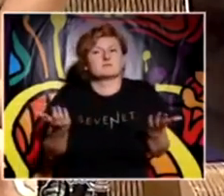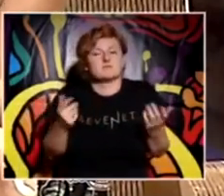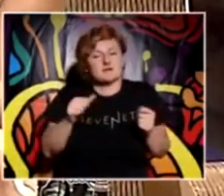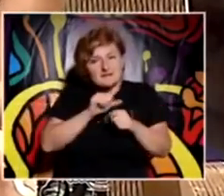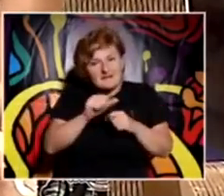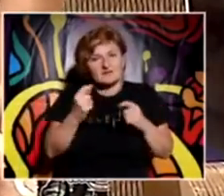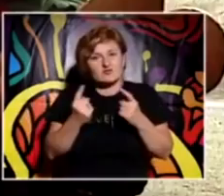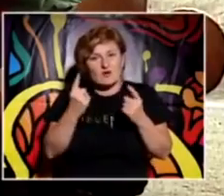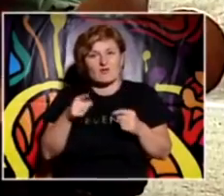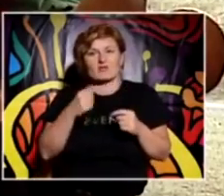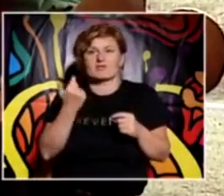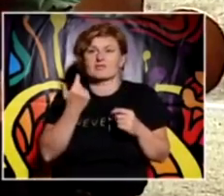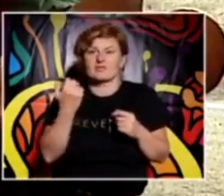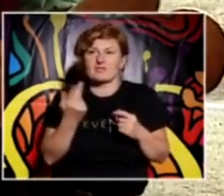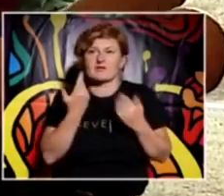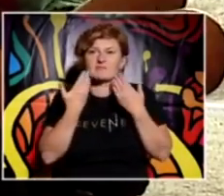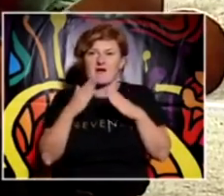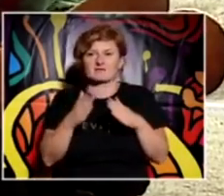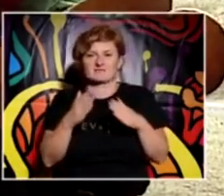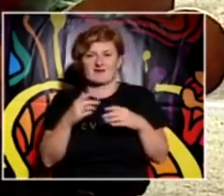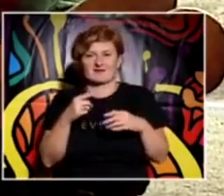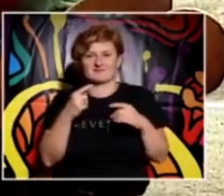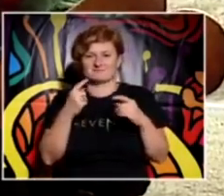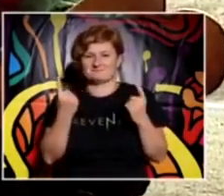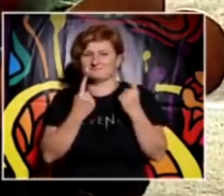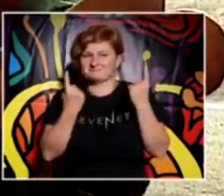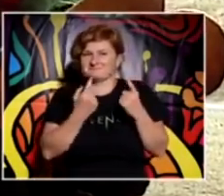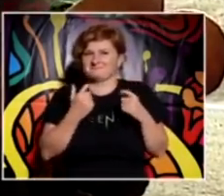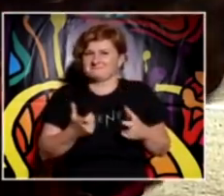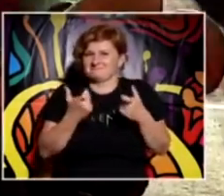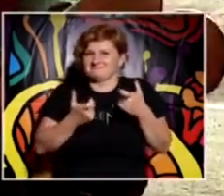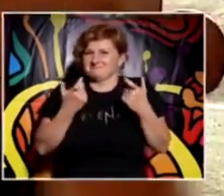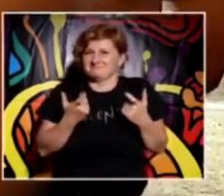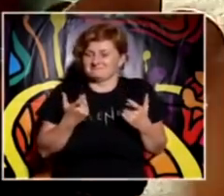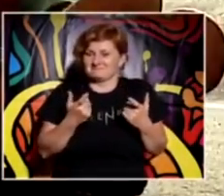taka najbardziej chyba przypałowa z nich, którą pamiętam,